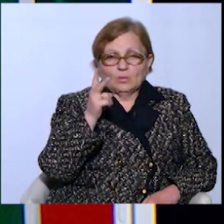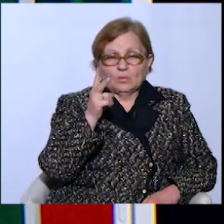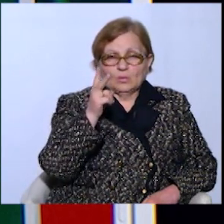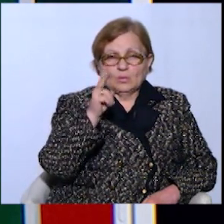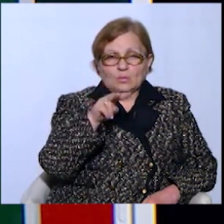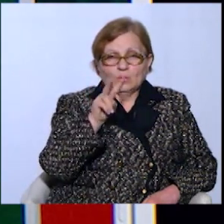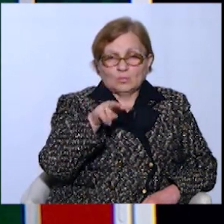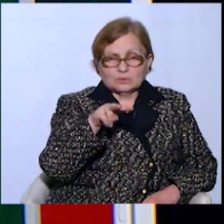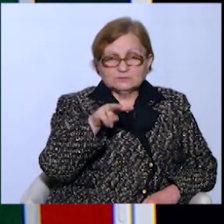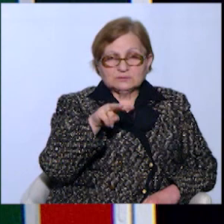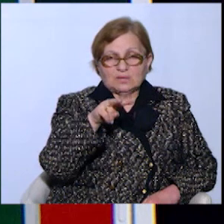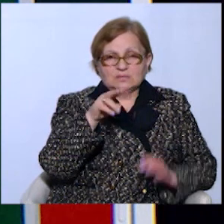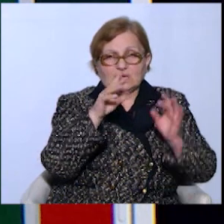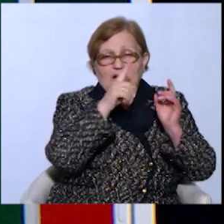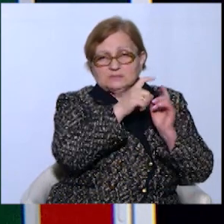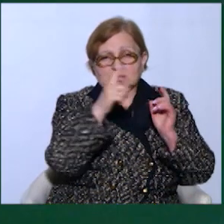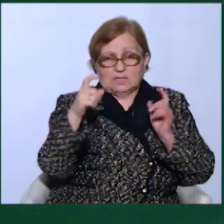300 ლარი საბოლოოდ.